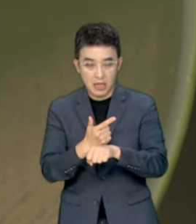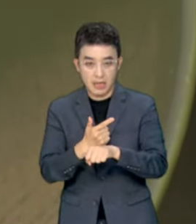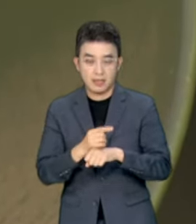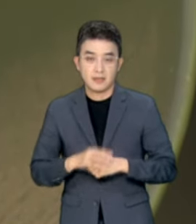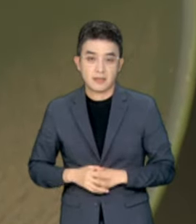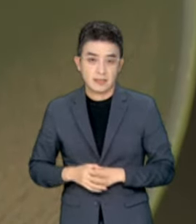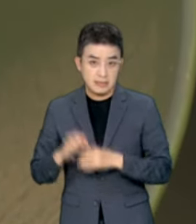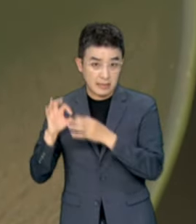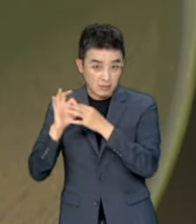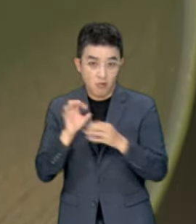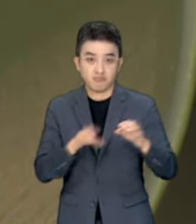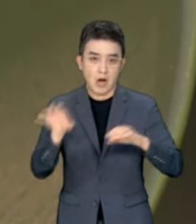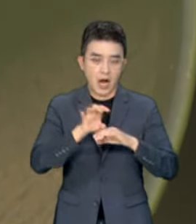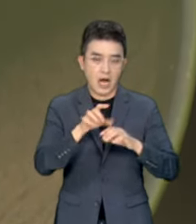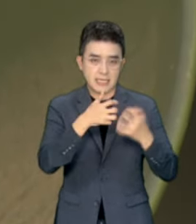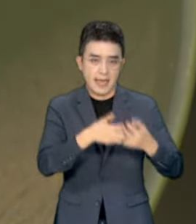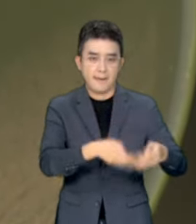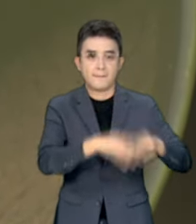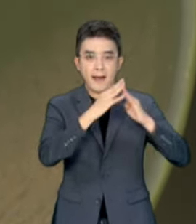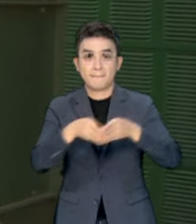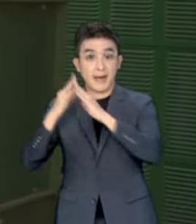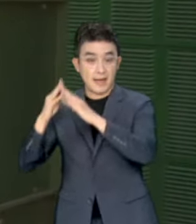4시부터는 가동했습니다